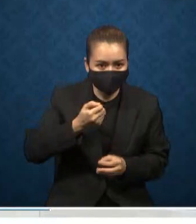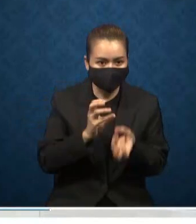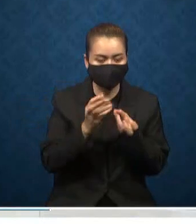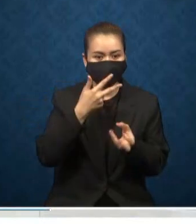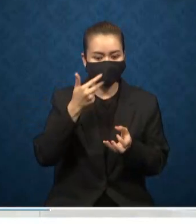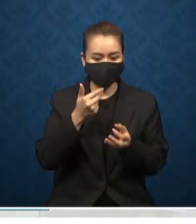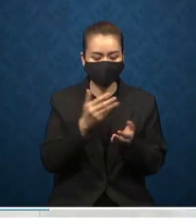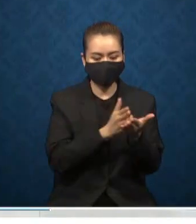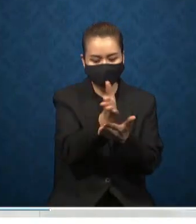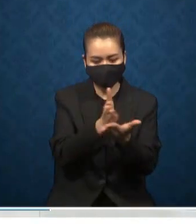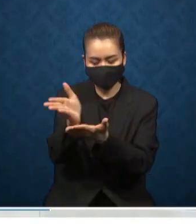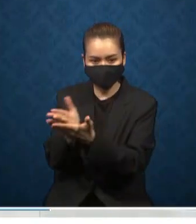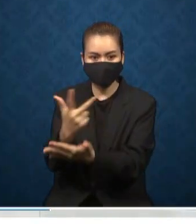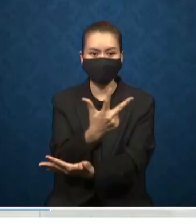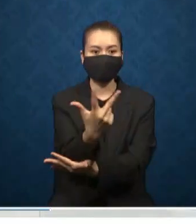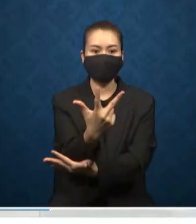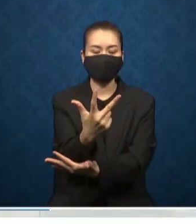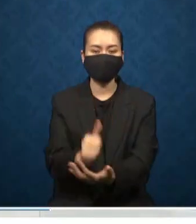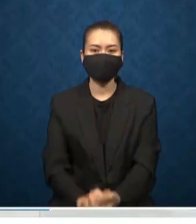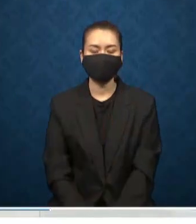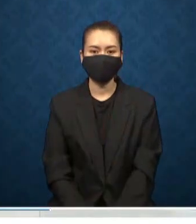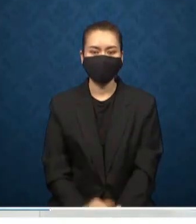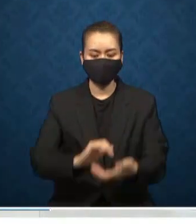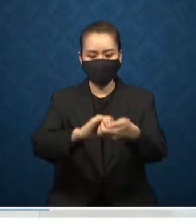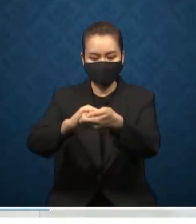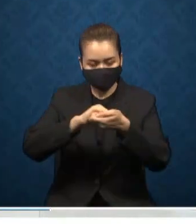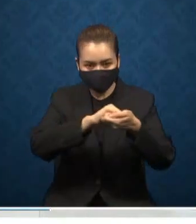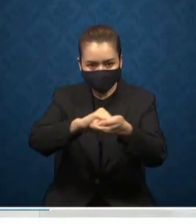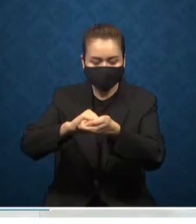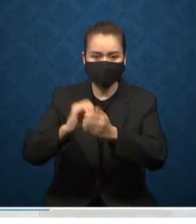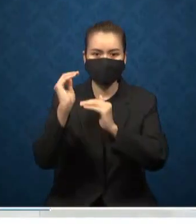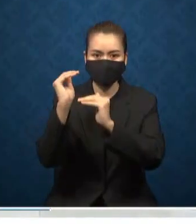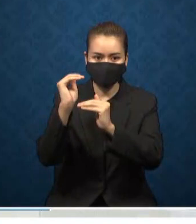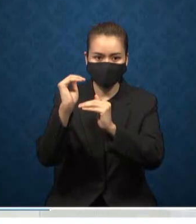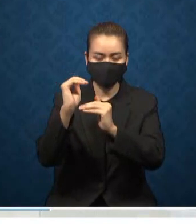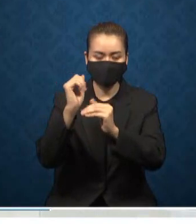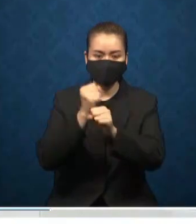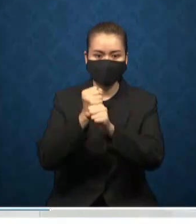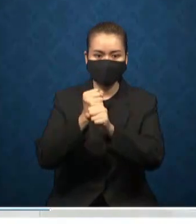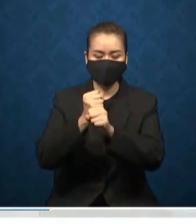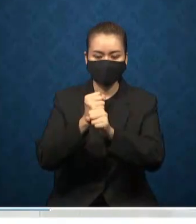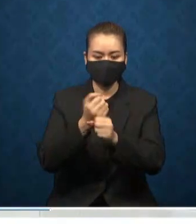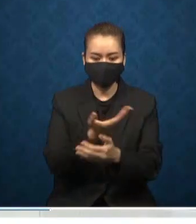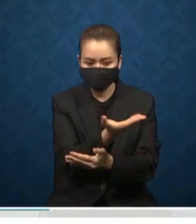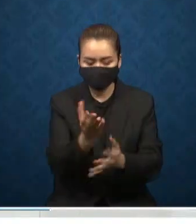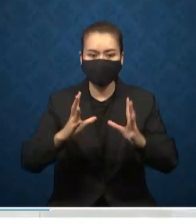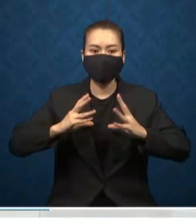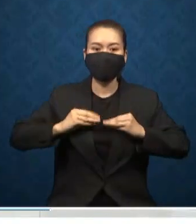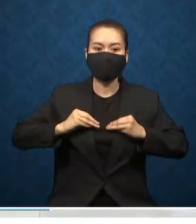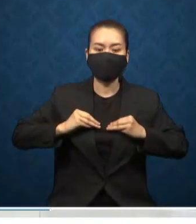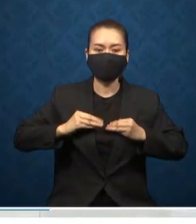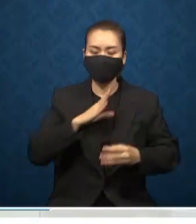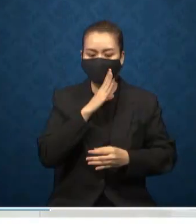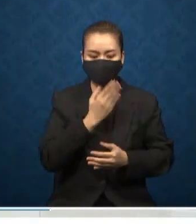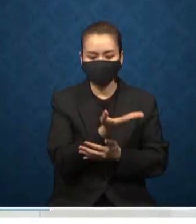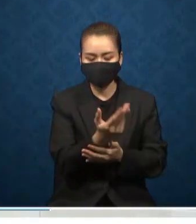ายอยู่ด้วยซึ่งก็จะทำให้ความร่วมมือและการกำหนดสามารถที่จะเห็นชอบร่วมกันทั้ง3ฝ่ายถ้าหากไม่เห็นชอบ